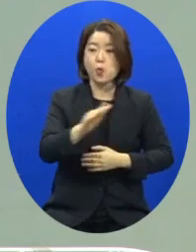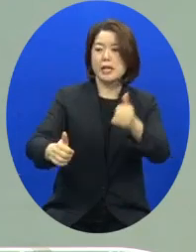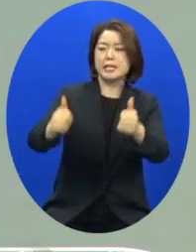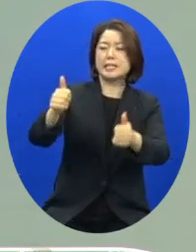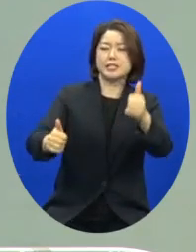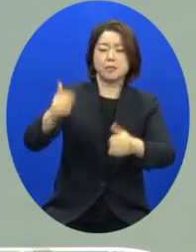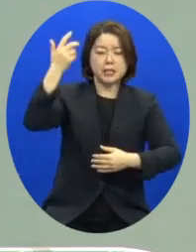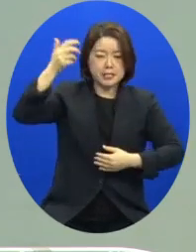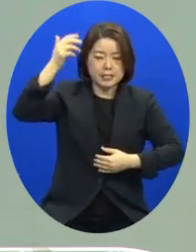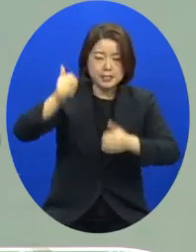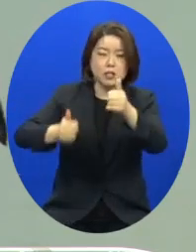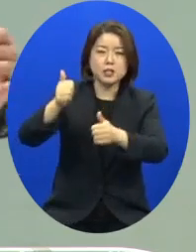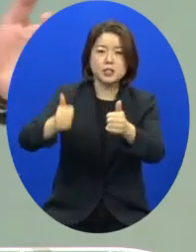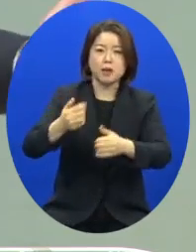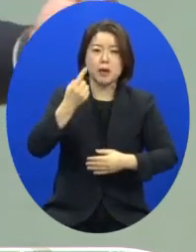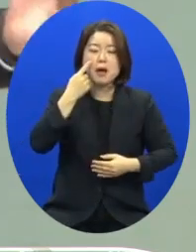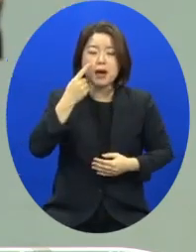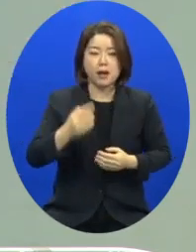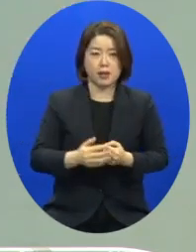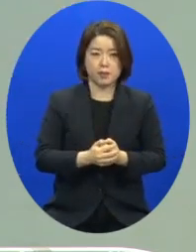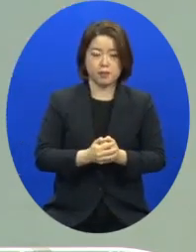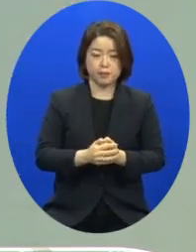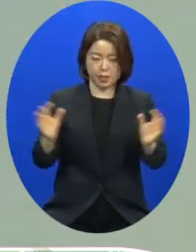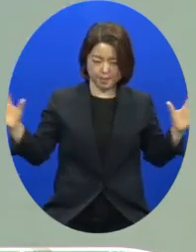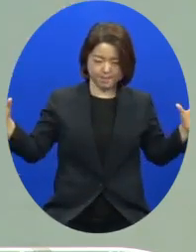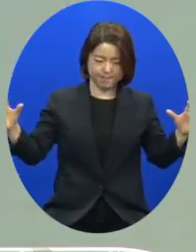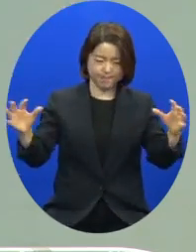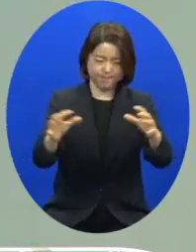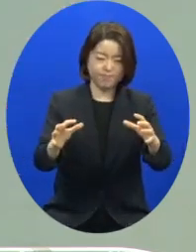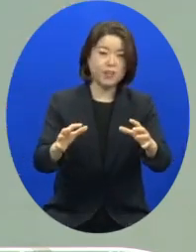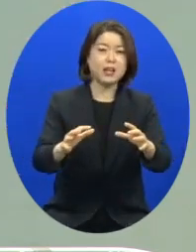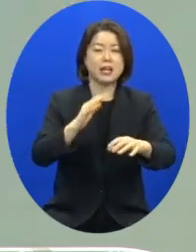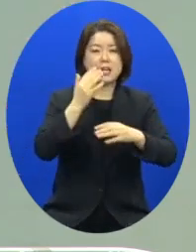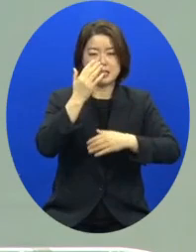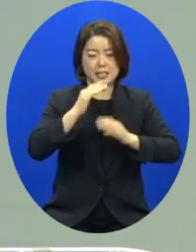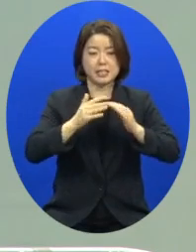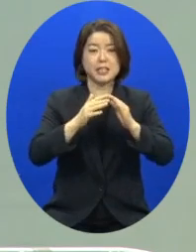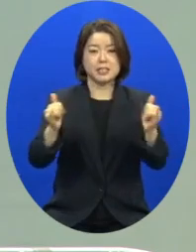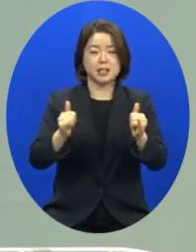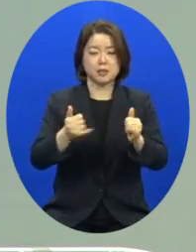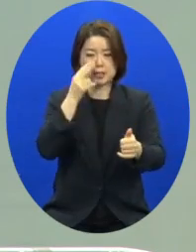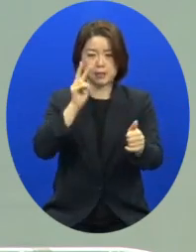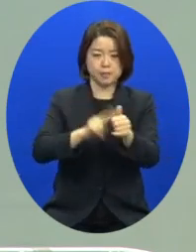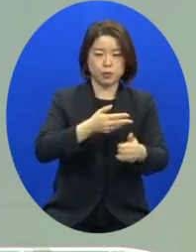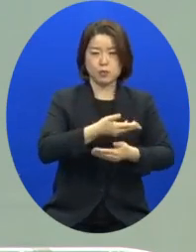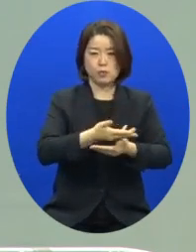시합을 열어놓고 몰려든 이스라엘 백성들에게 도전했습니다.